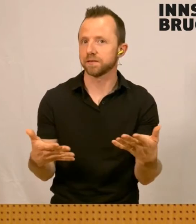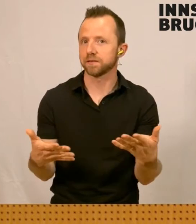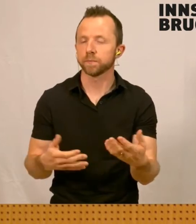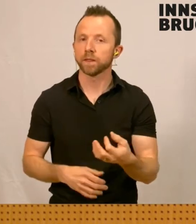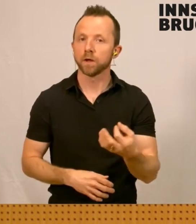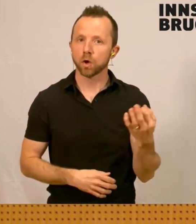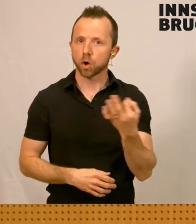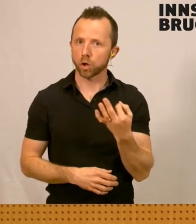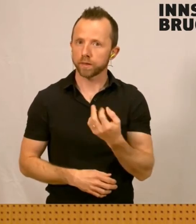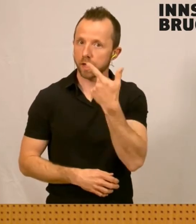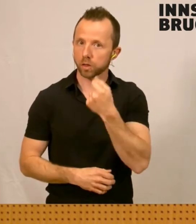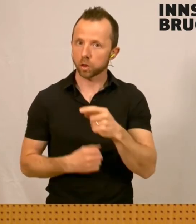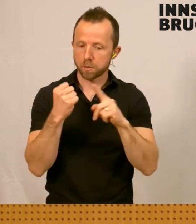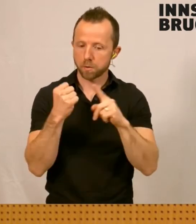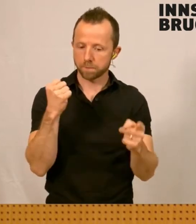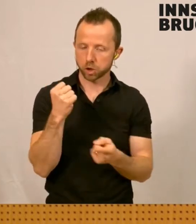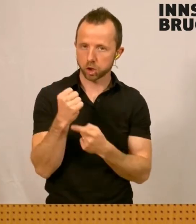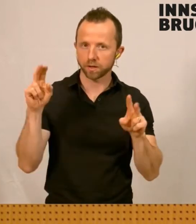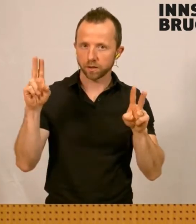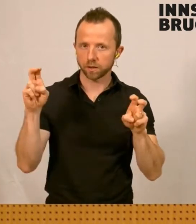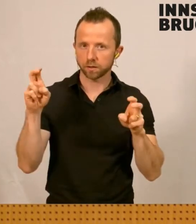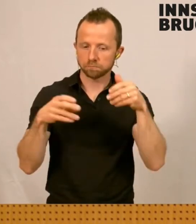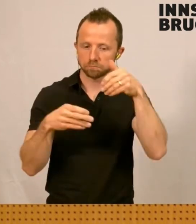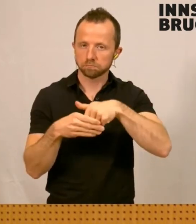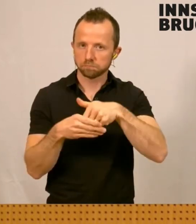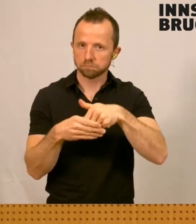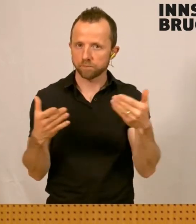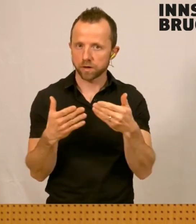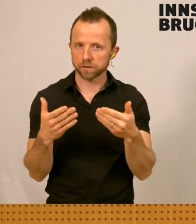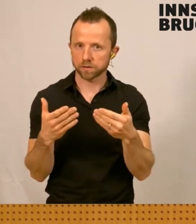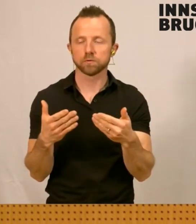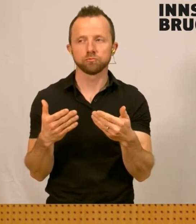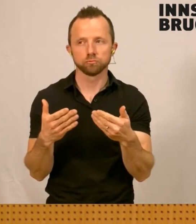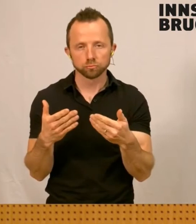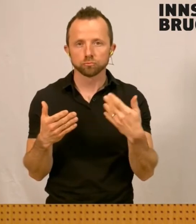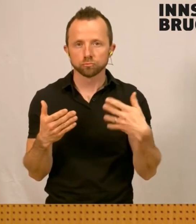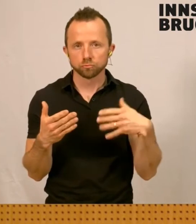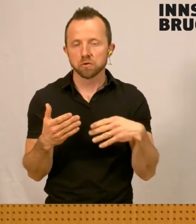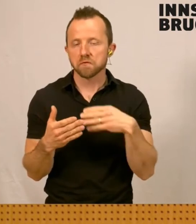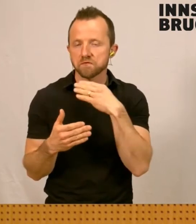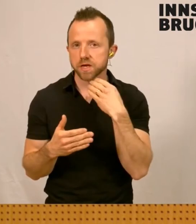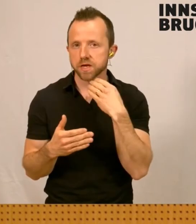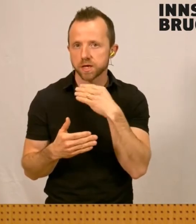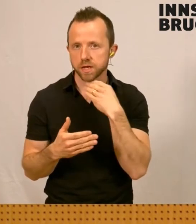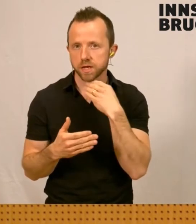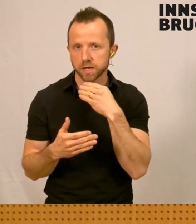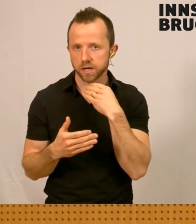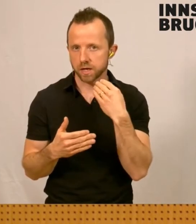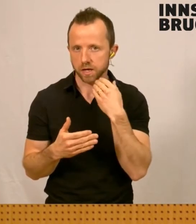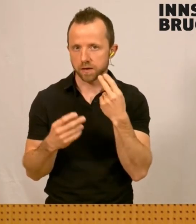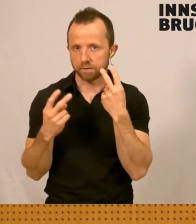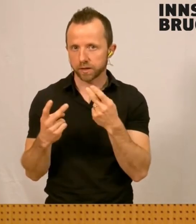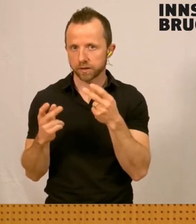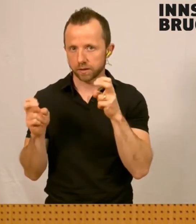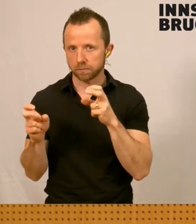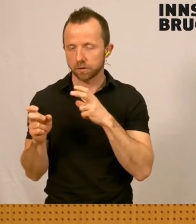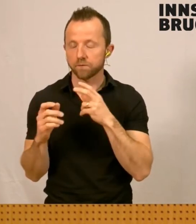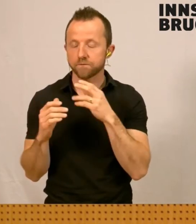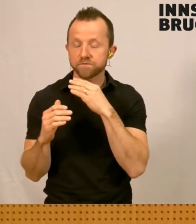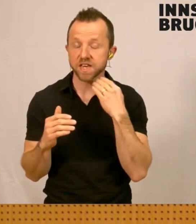sogenannten Doppelbudget geht es wiederum um sehr viel und um bedeutend mehr als nur um sehr viel